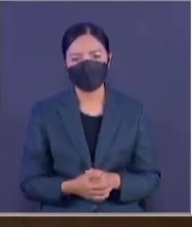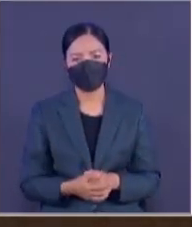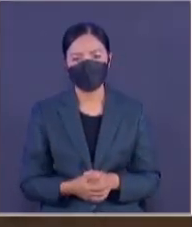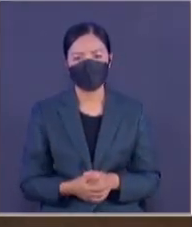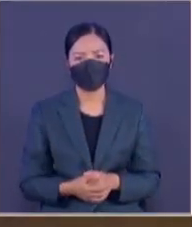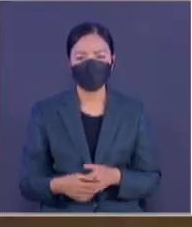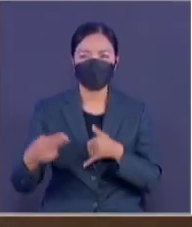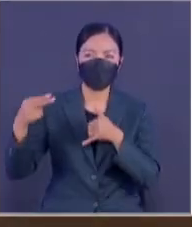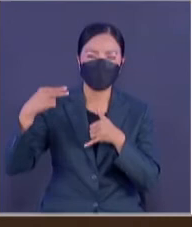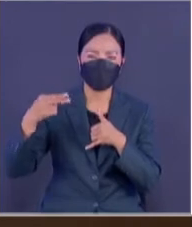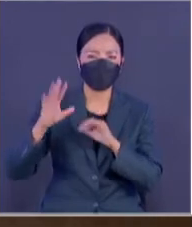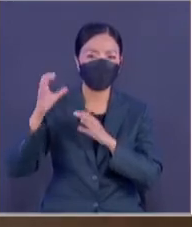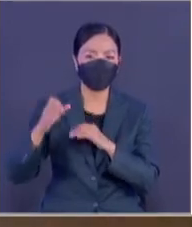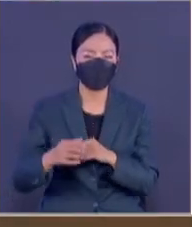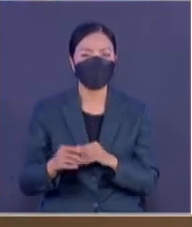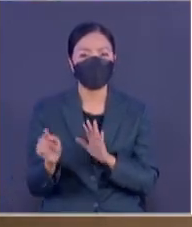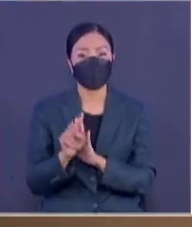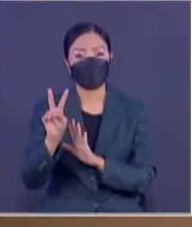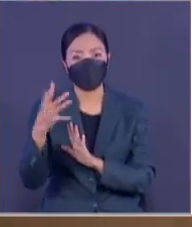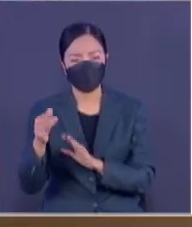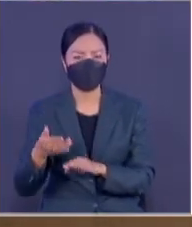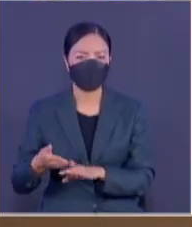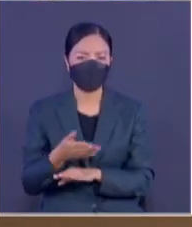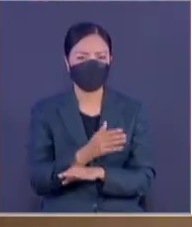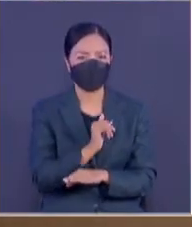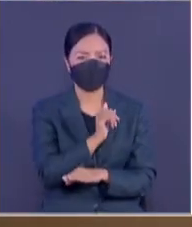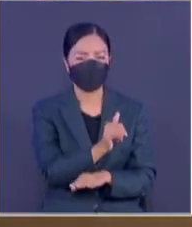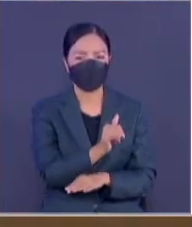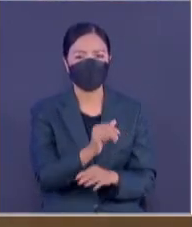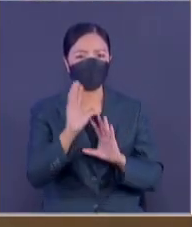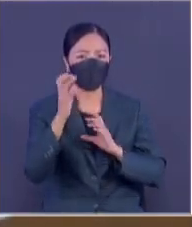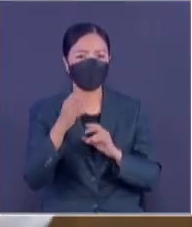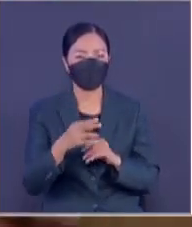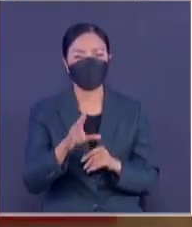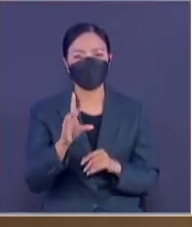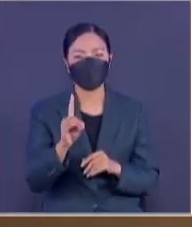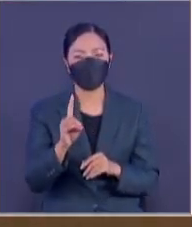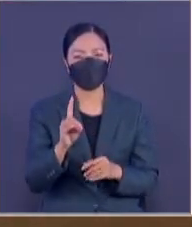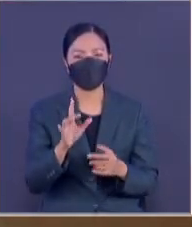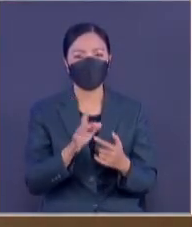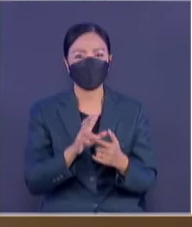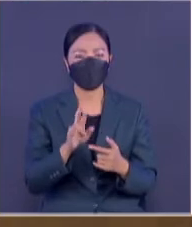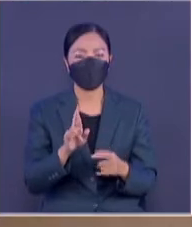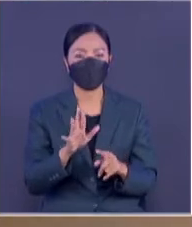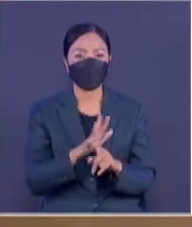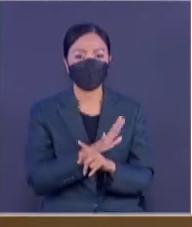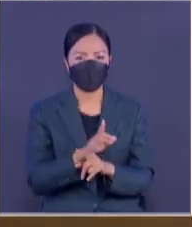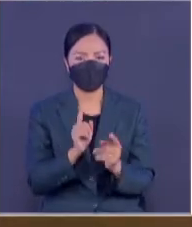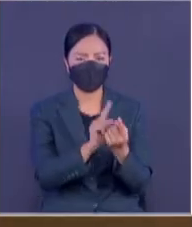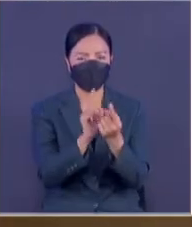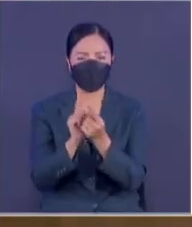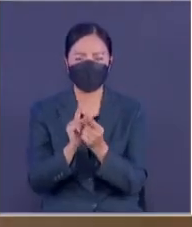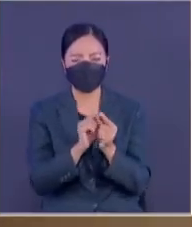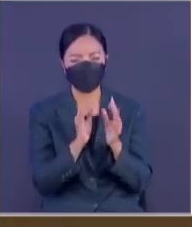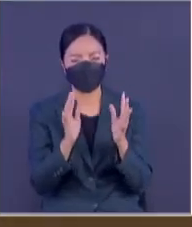หนังอควาแมนภาค 2แล้วก่อนหน้านี้ตัวเขายังได้ไปรอบปฐมทัศน์ของภาพยนตร์เรื่องดูนะคะที่กรุงลอนดอนแล้วก็ได้พบกับผู้